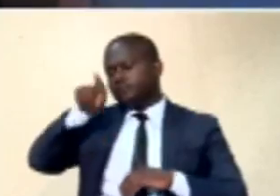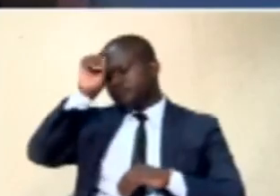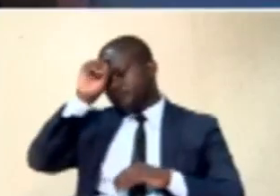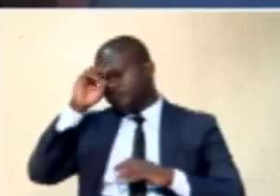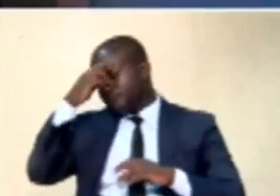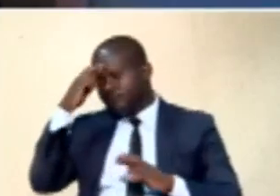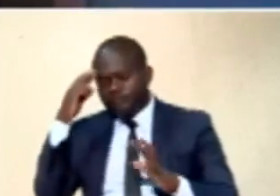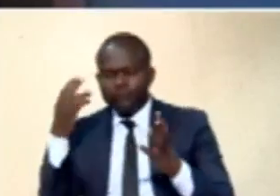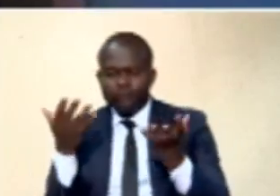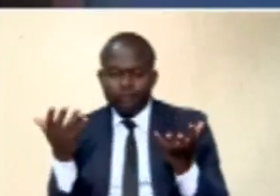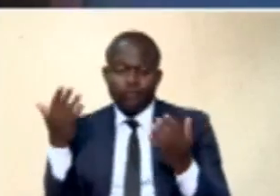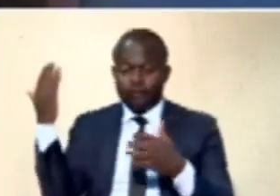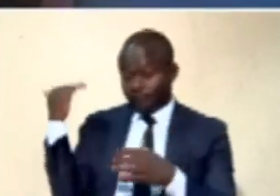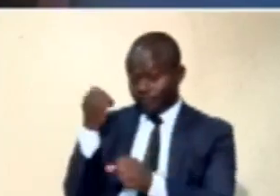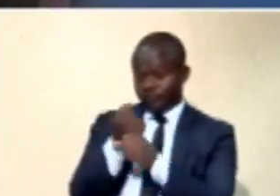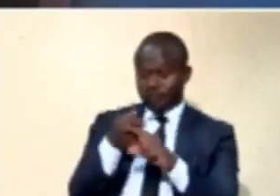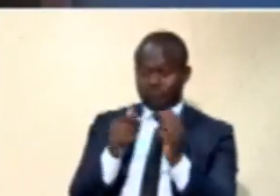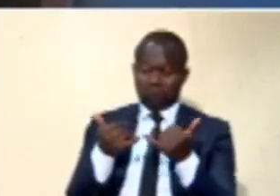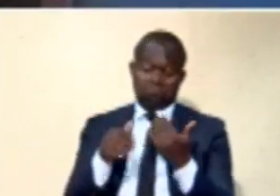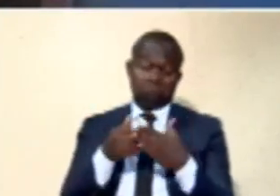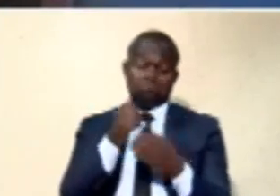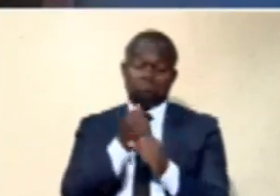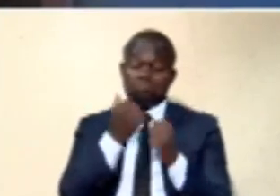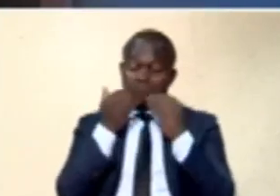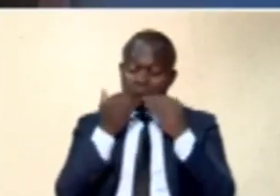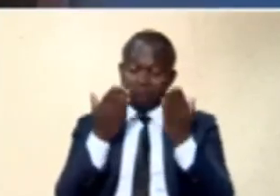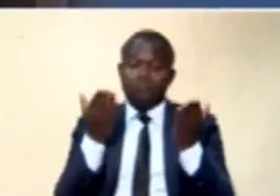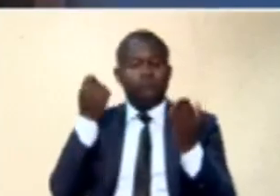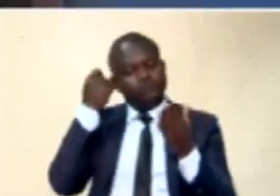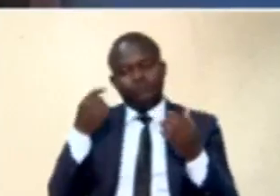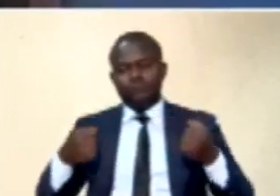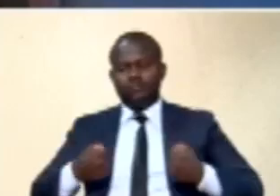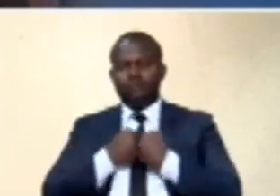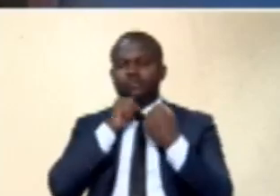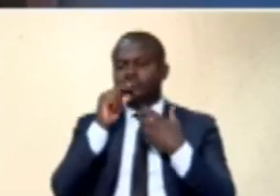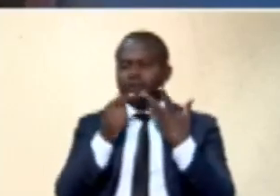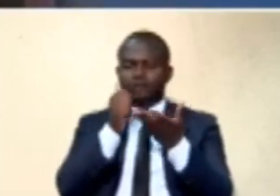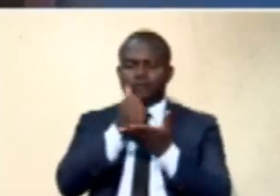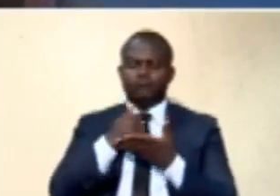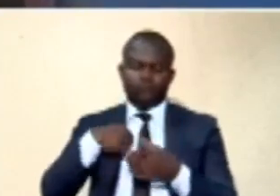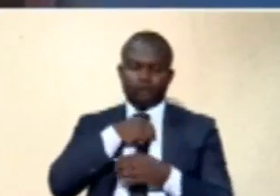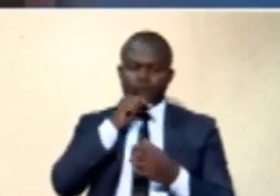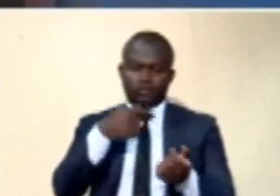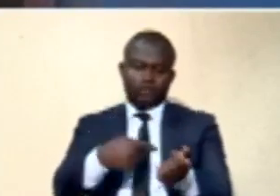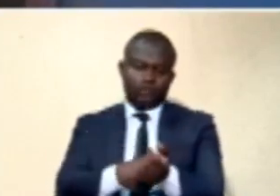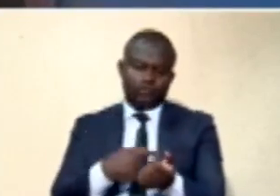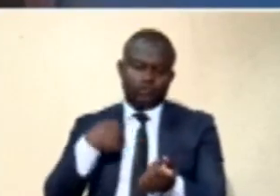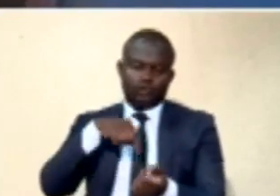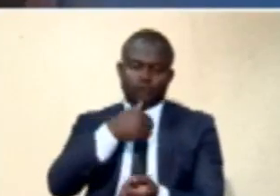ari yo. Mbere barabikoraga ariko ubu ntibabikora. Ingaruka ni uko nyine tubona ntacyo baba batumariye batatuvuye